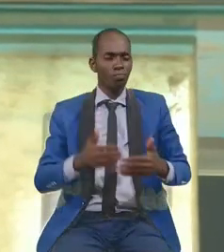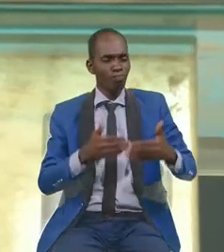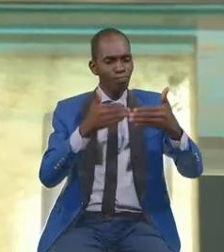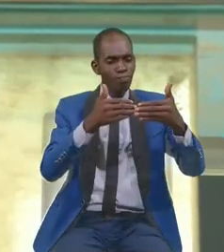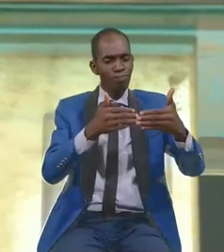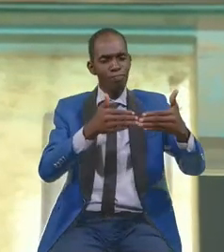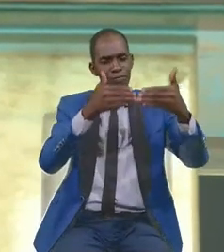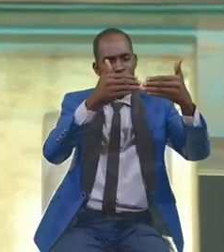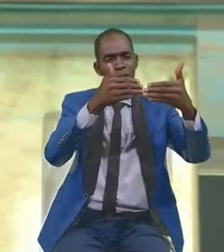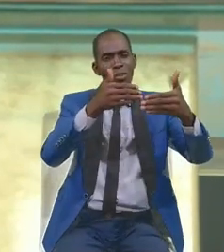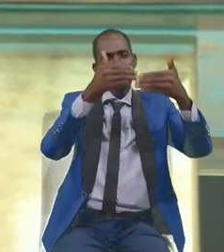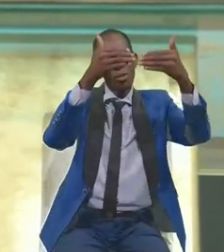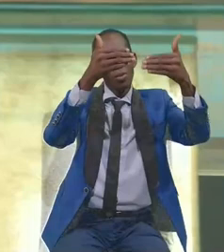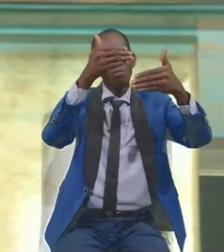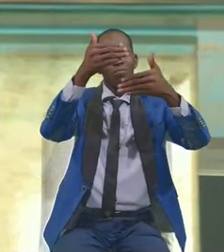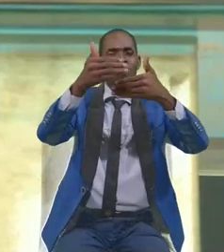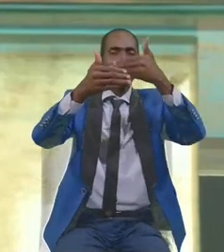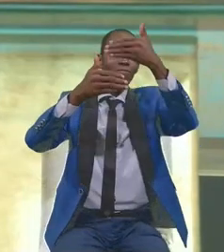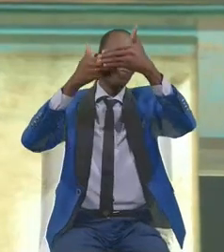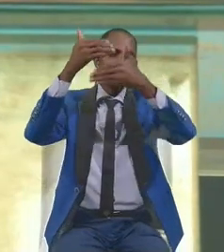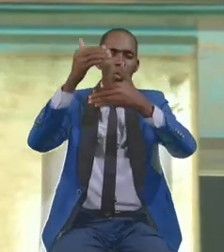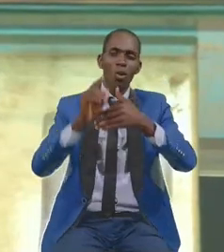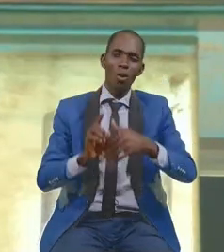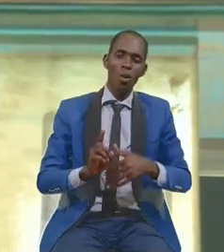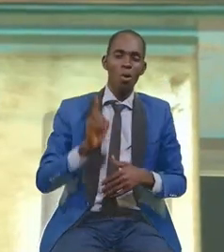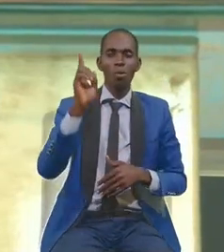ceux qui vont en avant, ceux qui vont en haut, ceux qui vont vers le haut.